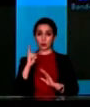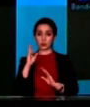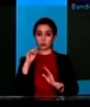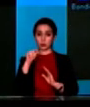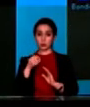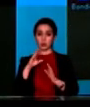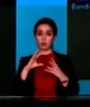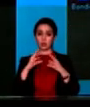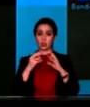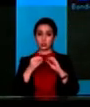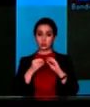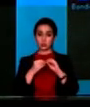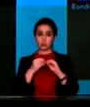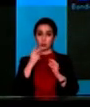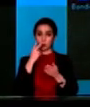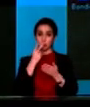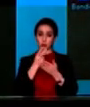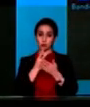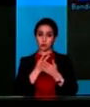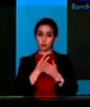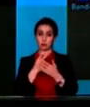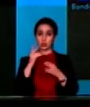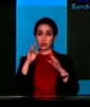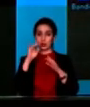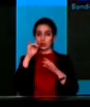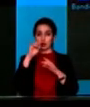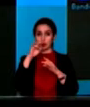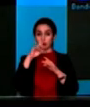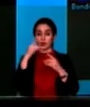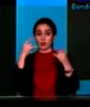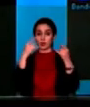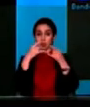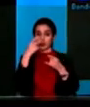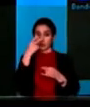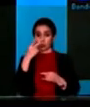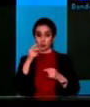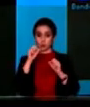bosiladi va natijani ko'rib turganingizdek ekranda ko'rishimiz mumkin.